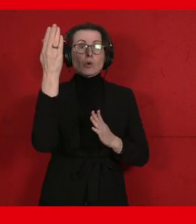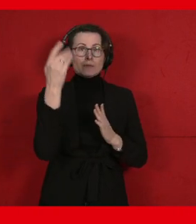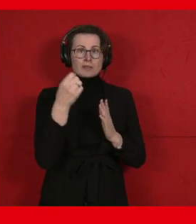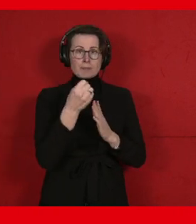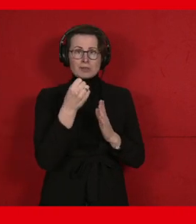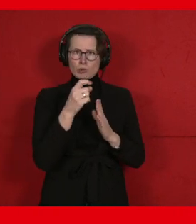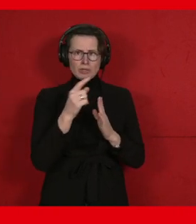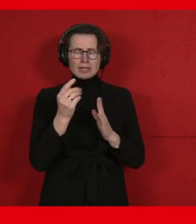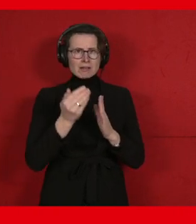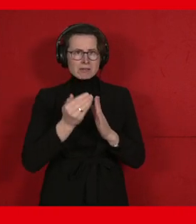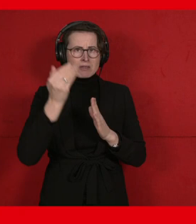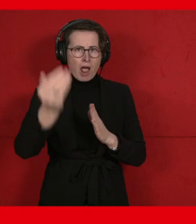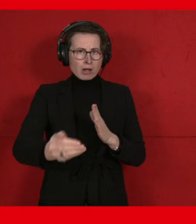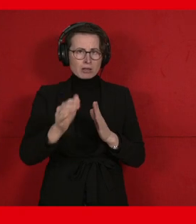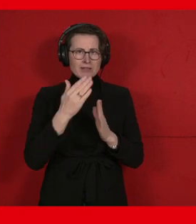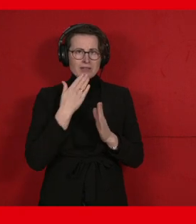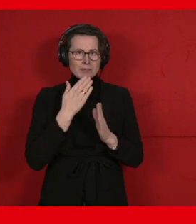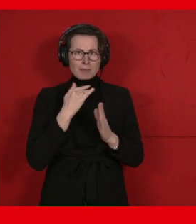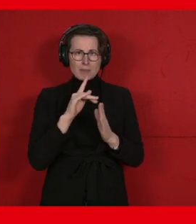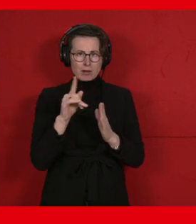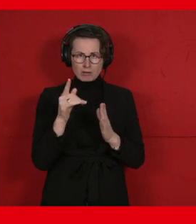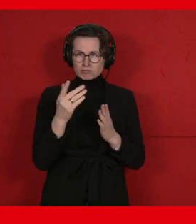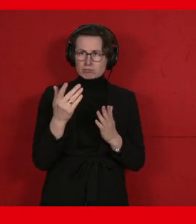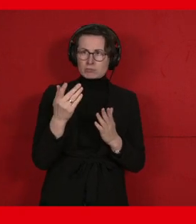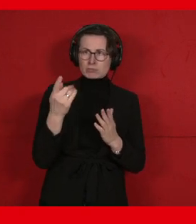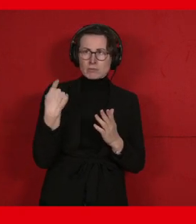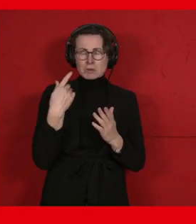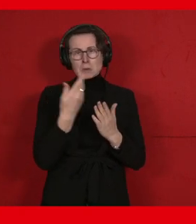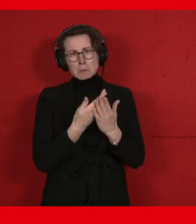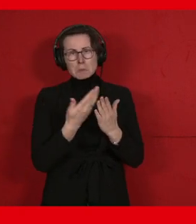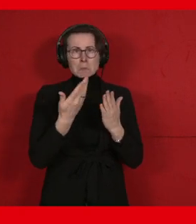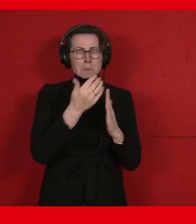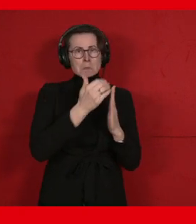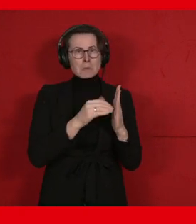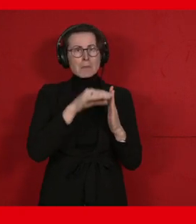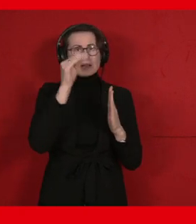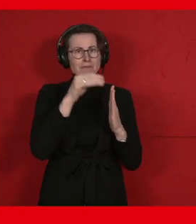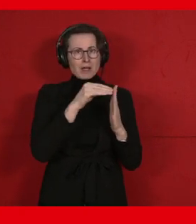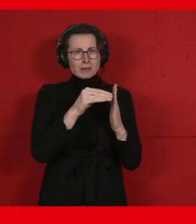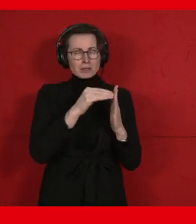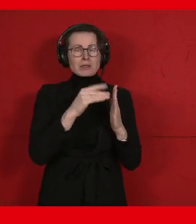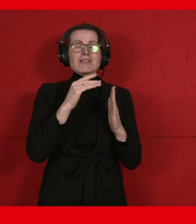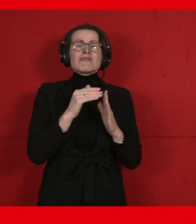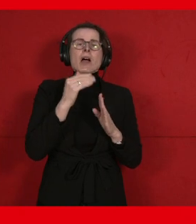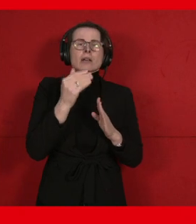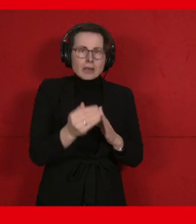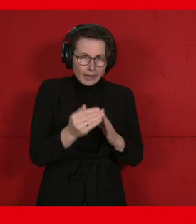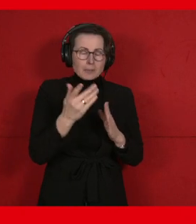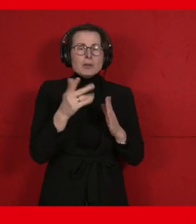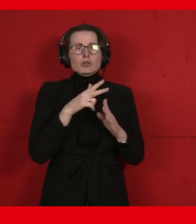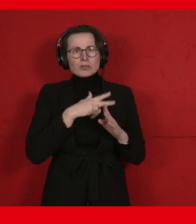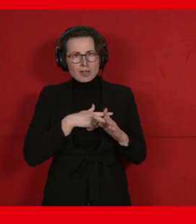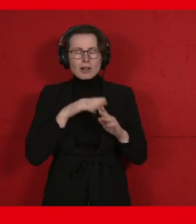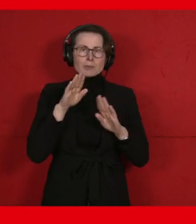erst nach der Wahl greifen, so wie du es beschreibst am Anfang des Papiers, nämlich nachdem es eine sozialdemokratisch